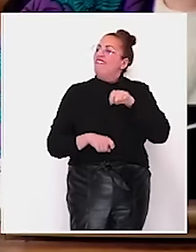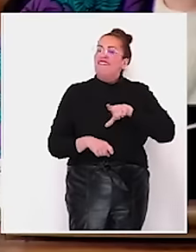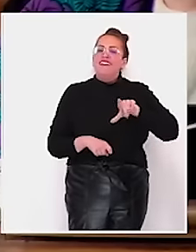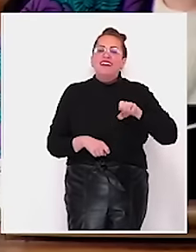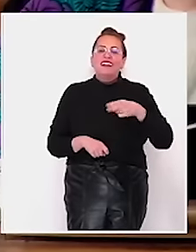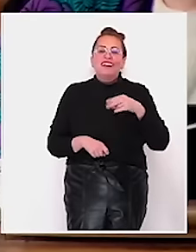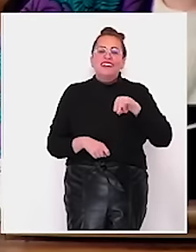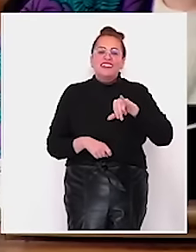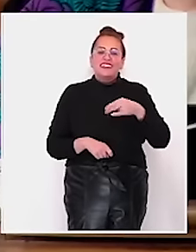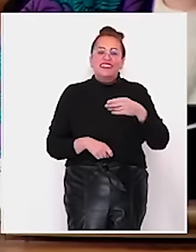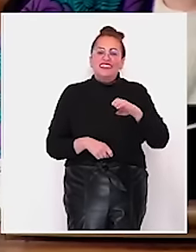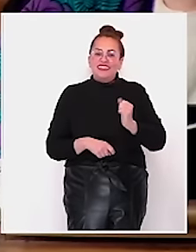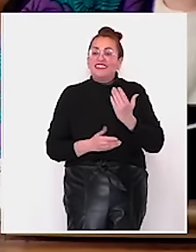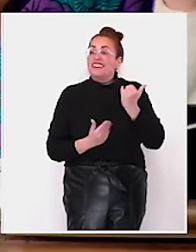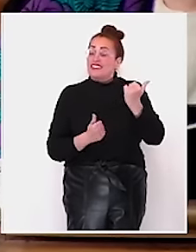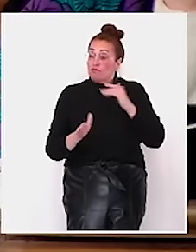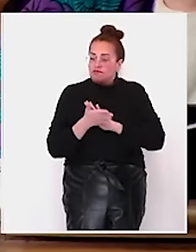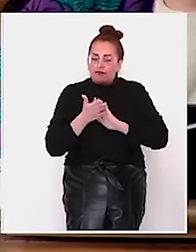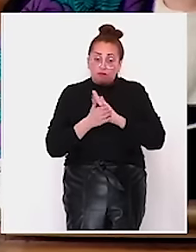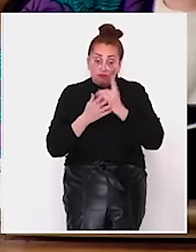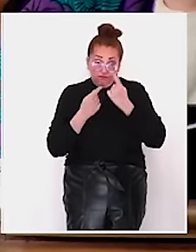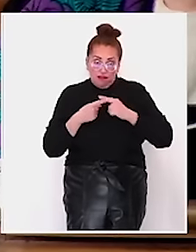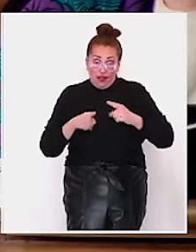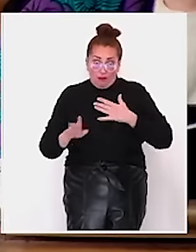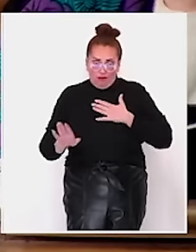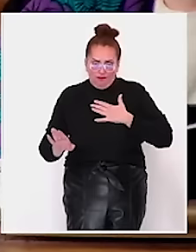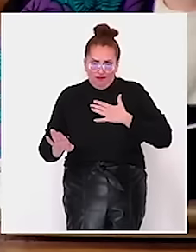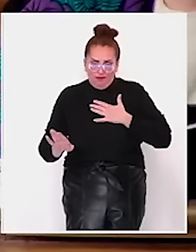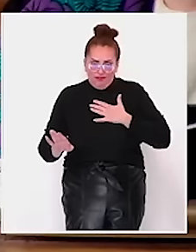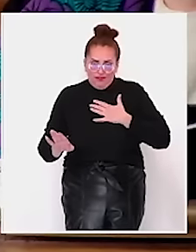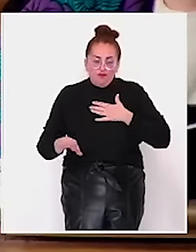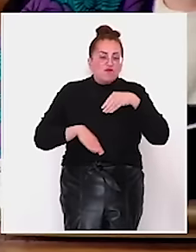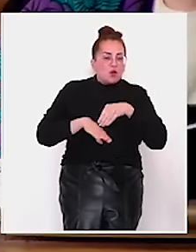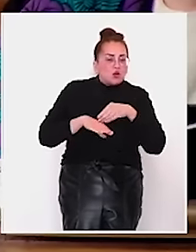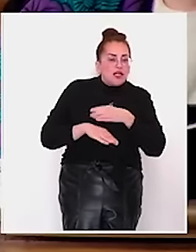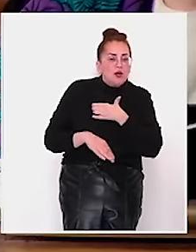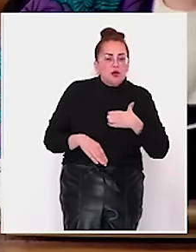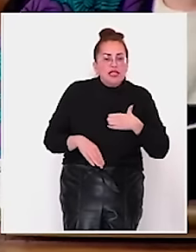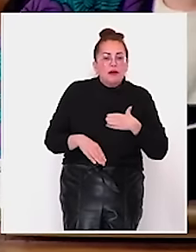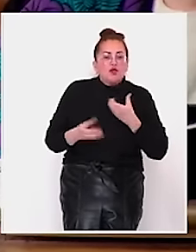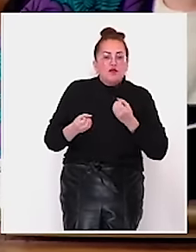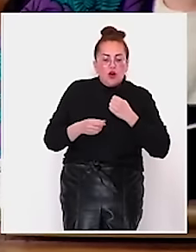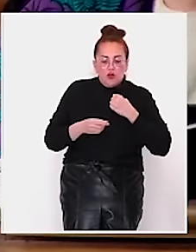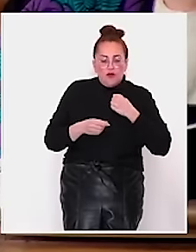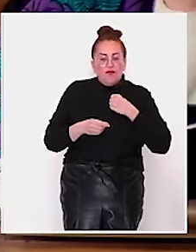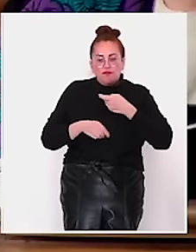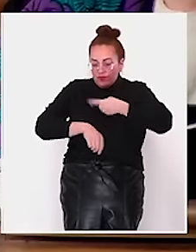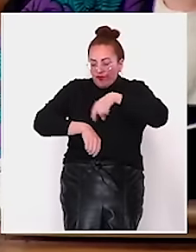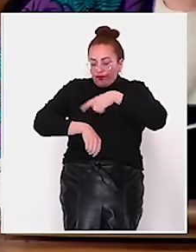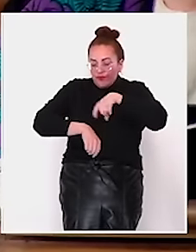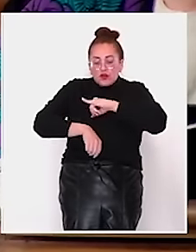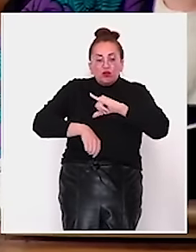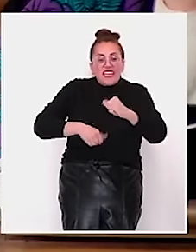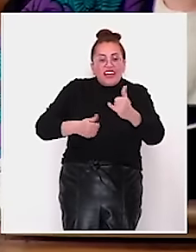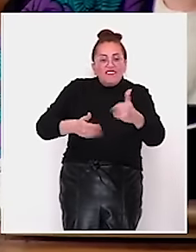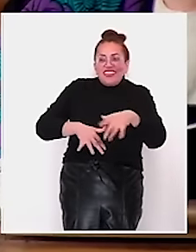Moi, je m'y oppose totalement. Mais en fin de conseil, généralement, vous avez l'habitude de verser au PV vos déclarations pour accélérer. Et